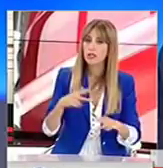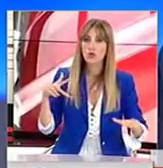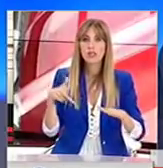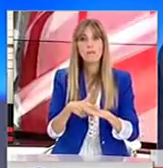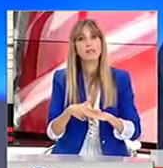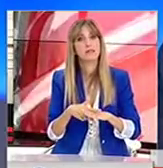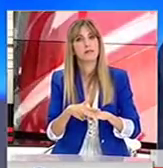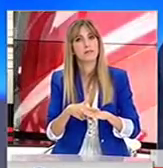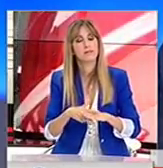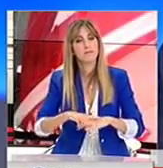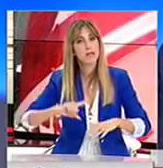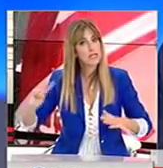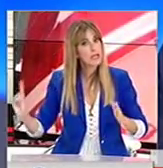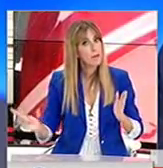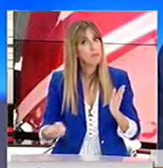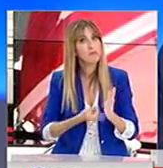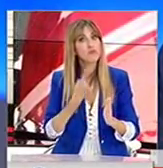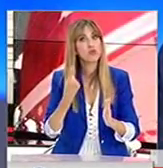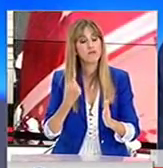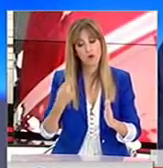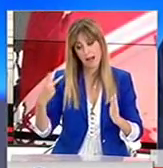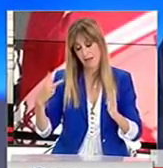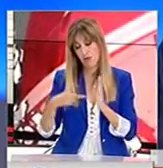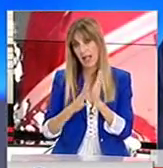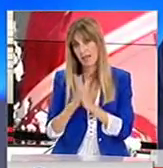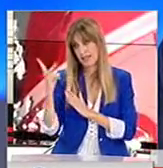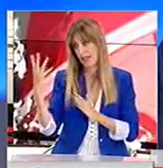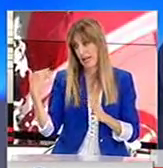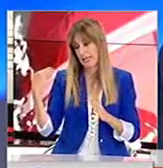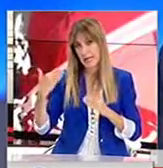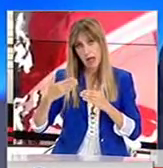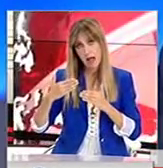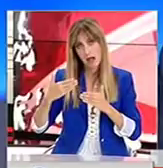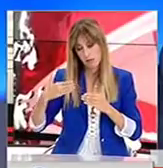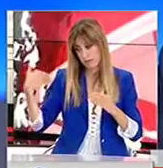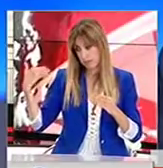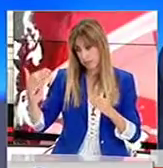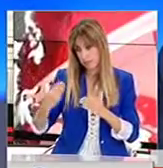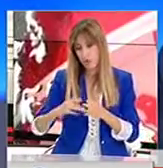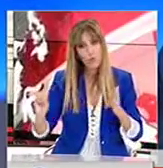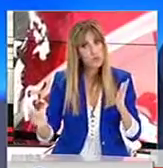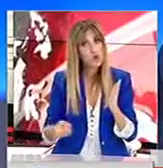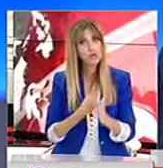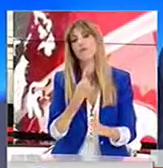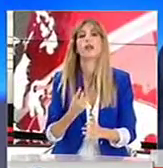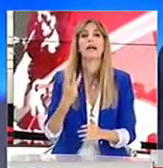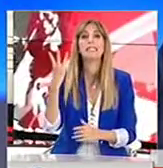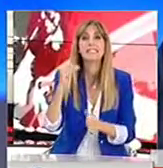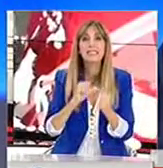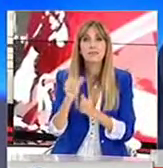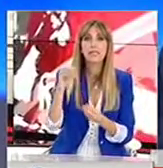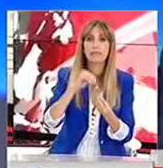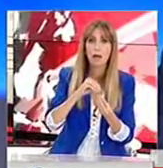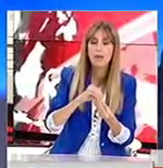φορά μετά το 2013 για 3 συνεχόμενους μήνες, Απρίλη, Μάη και